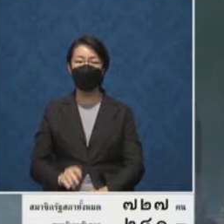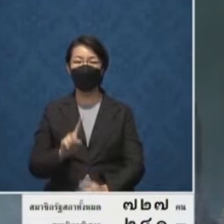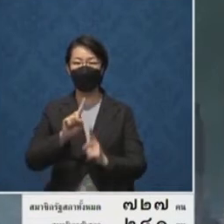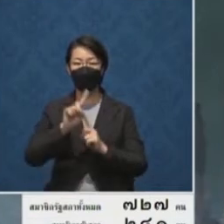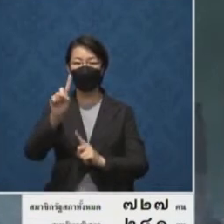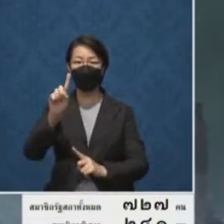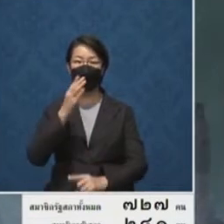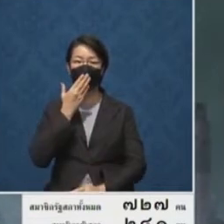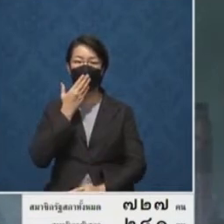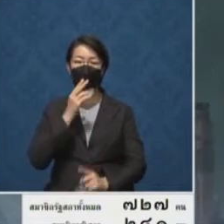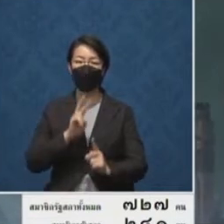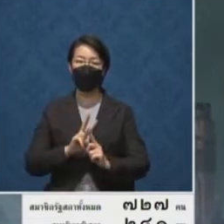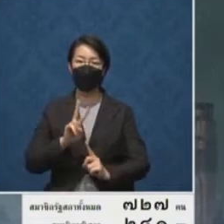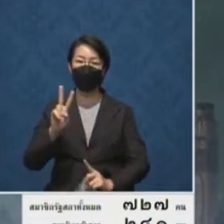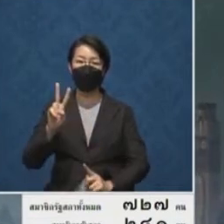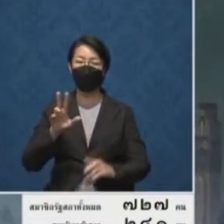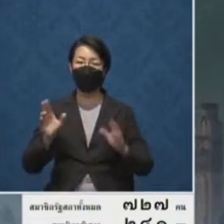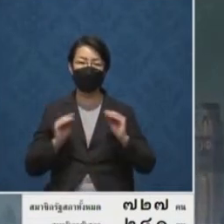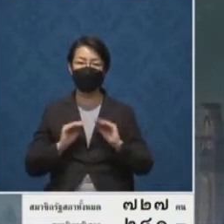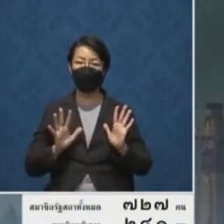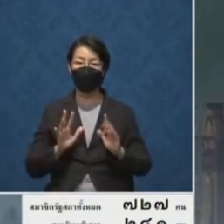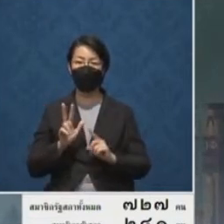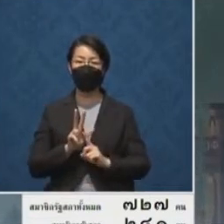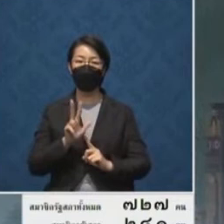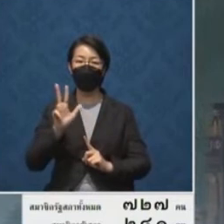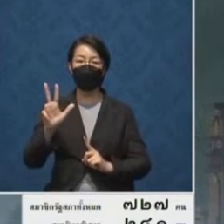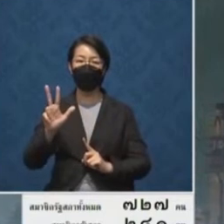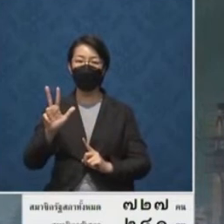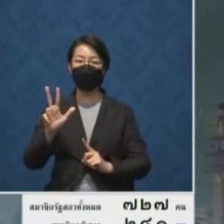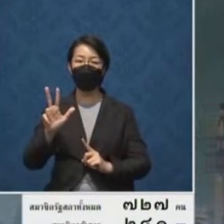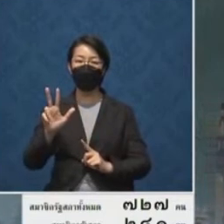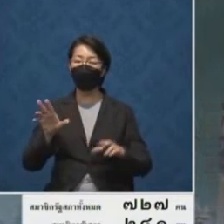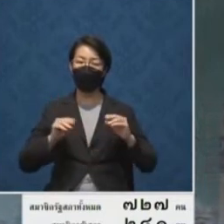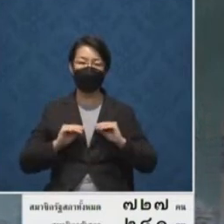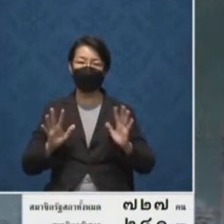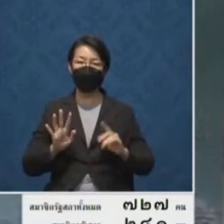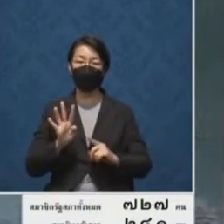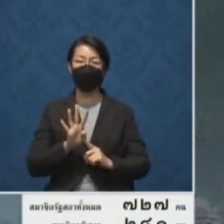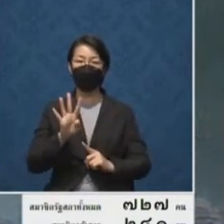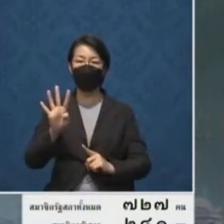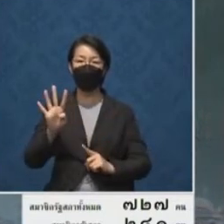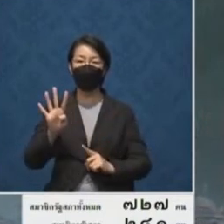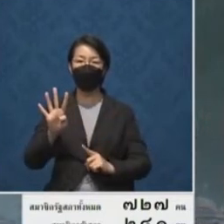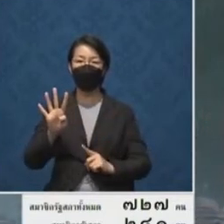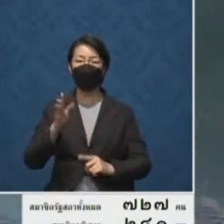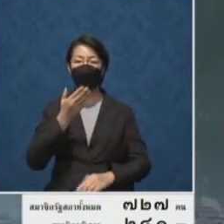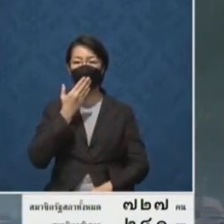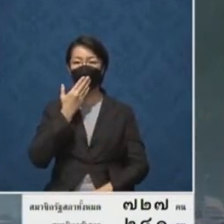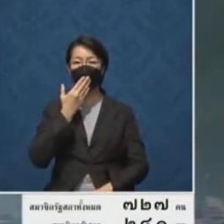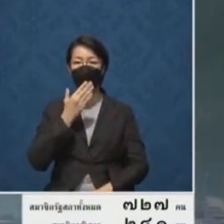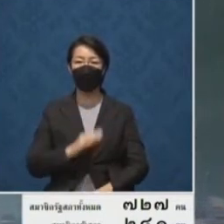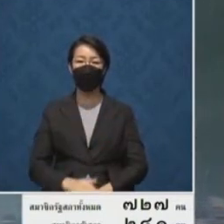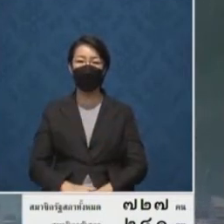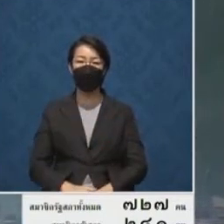์1งดออกเสียง2ไม่รับหลักการ3ไม่รับหลักการ